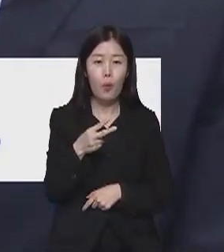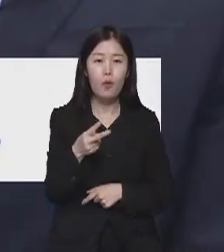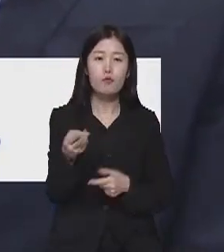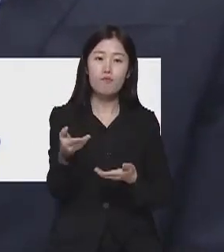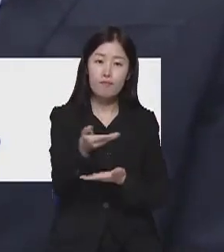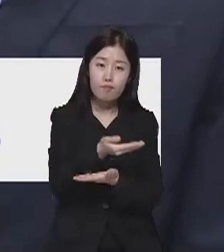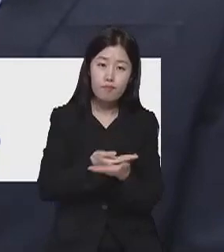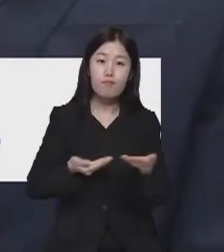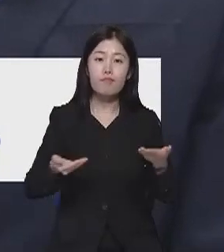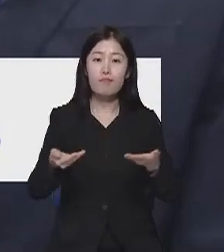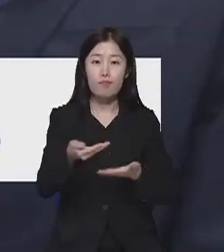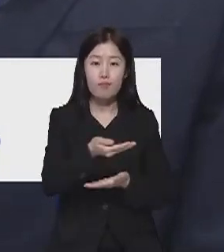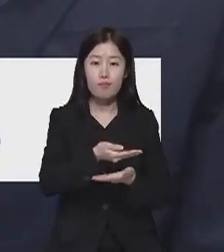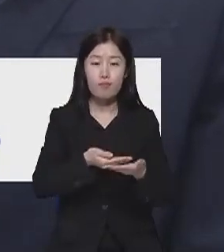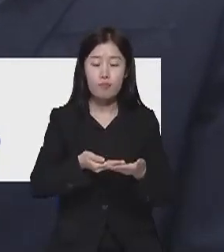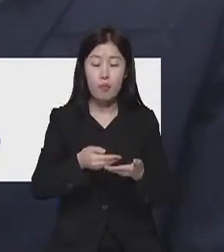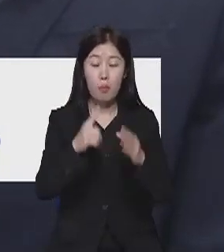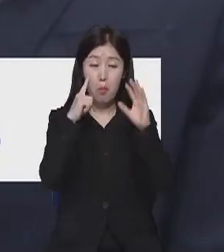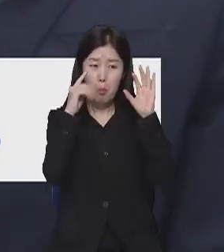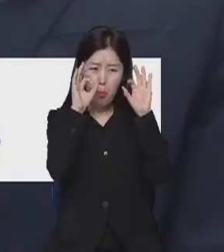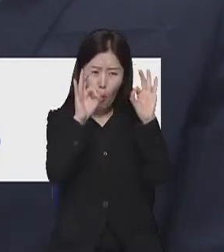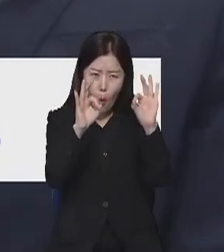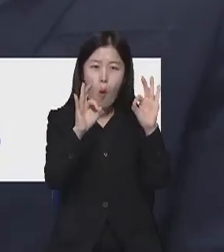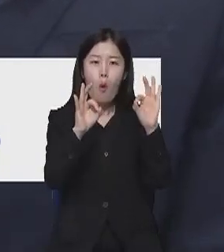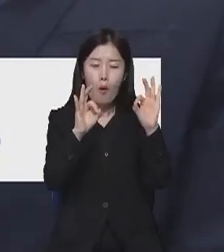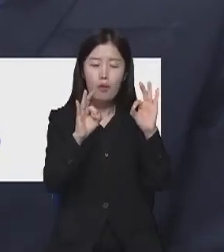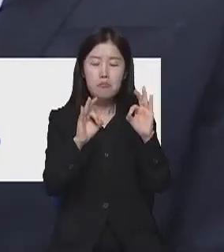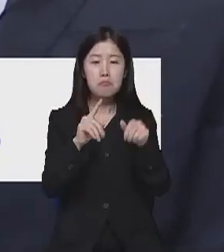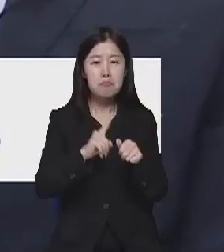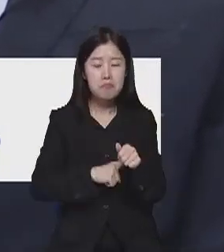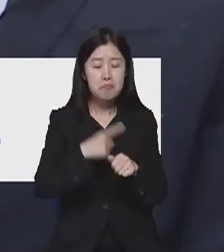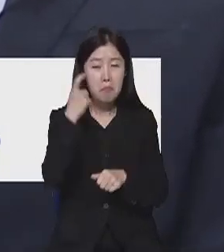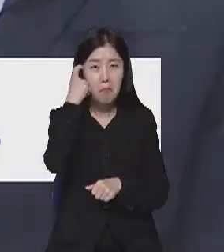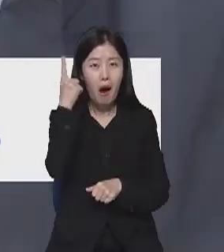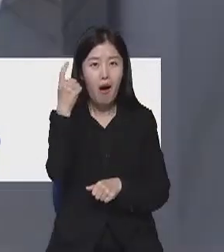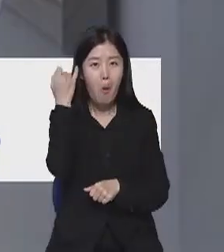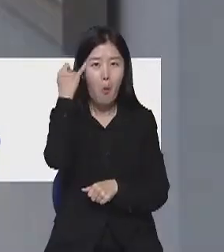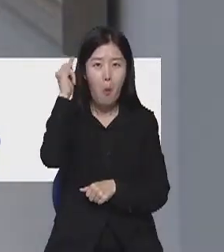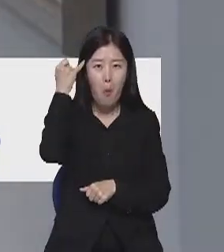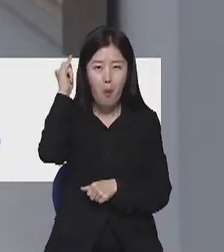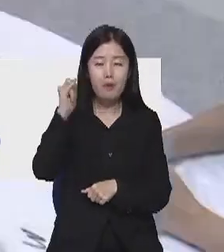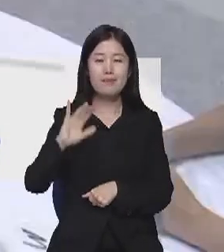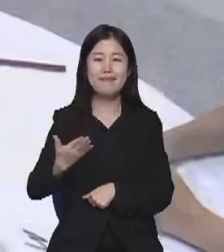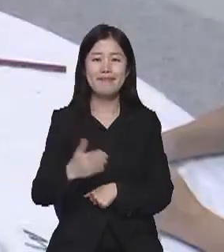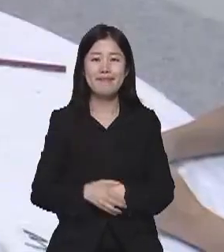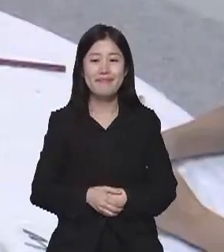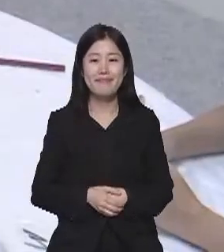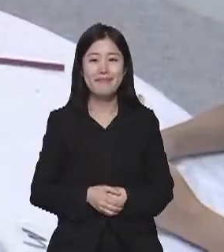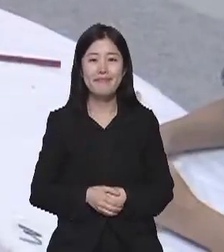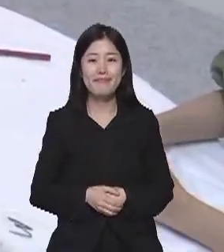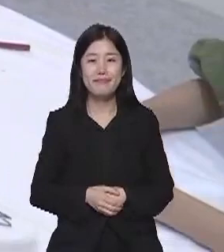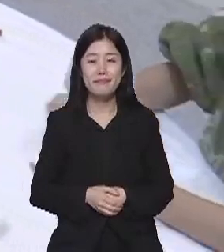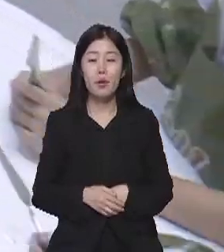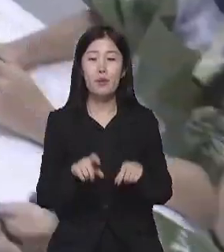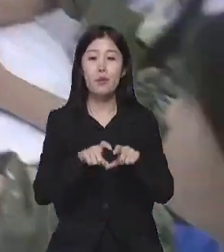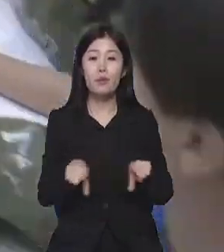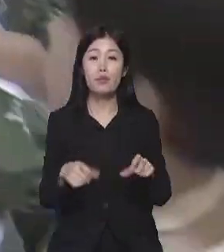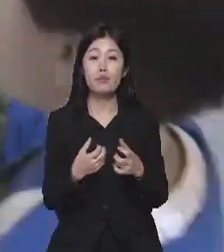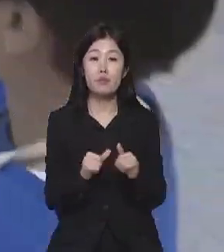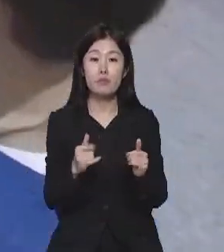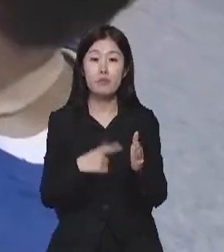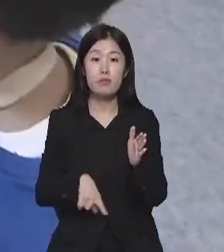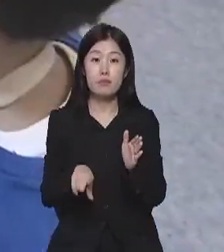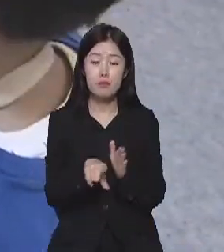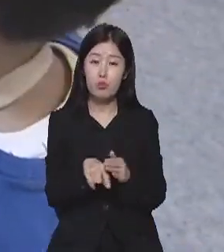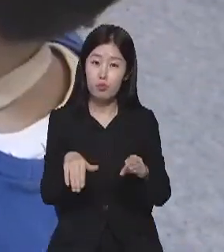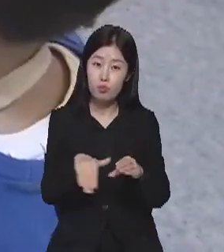있어서 어 어떤 새로운 영감을 얻는데 많은 도움이 될 것 같고요 일반 관람객들을 위한 문화